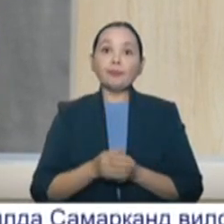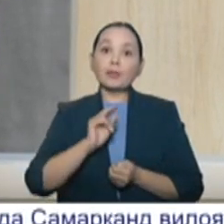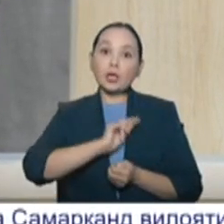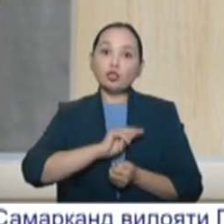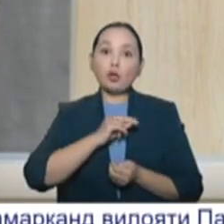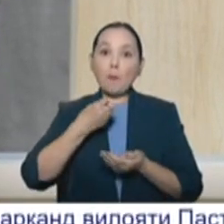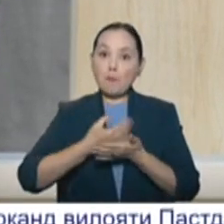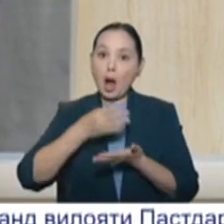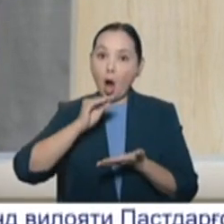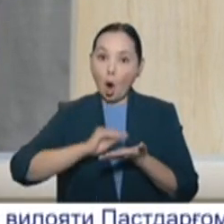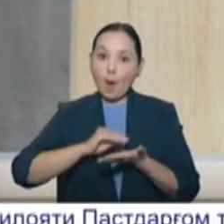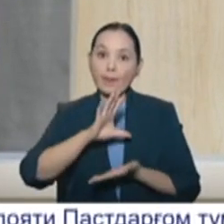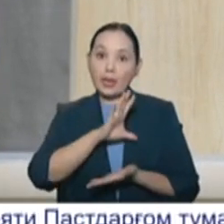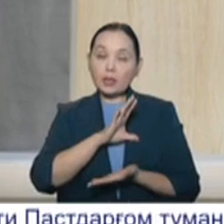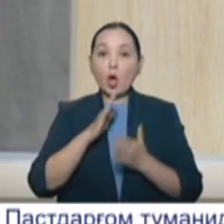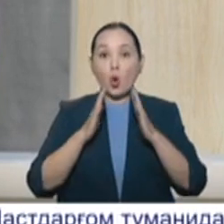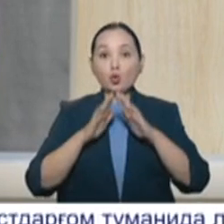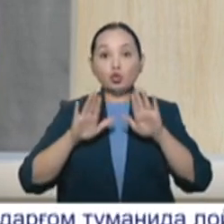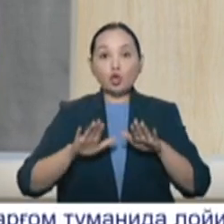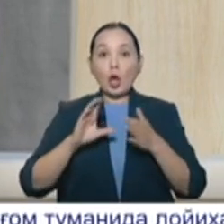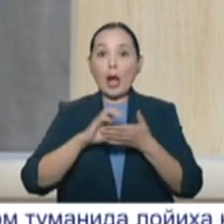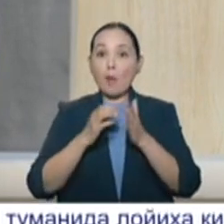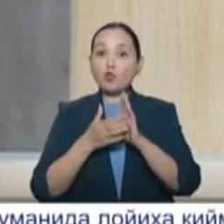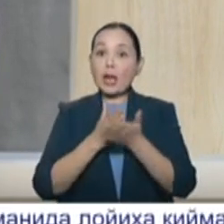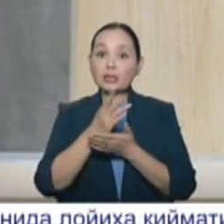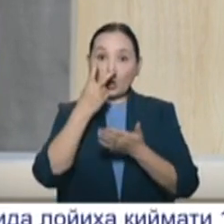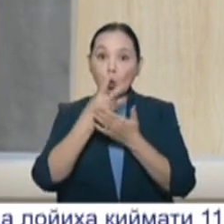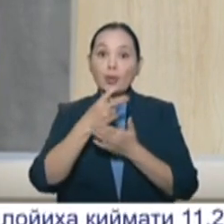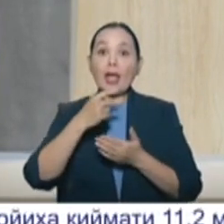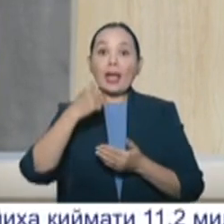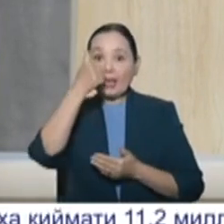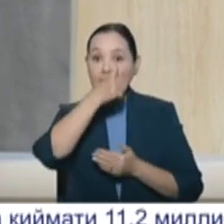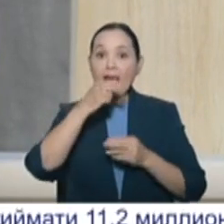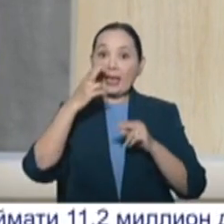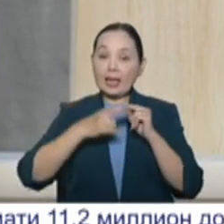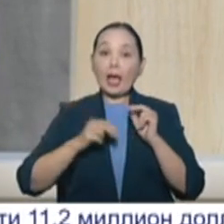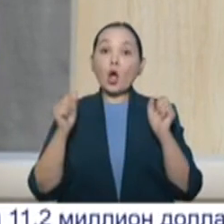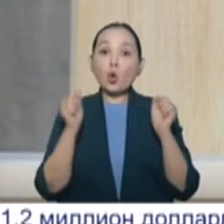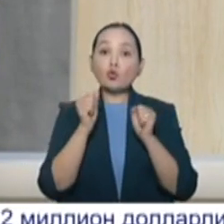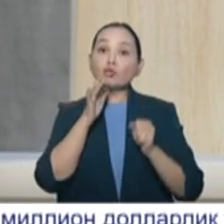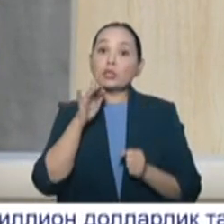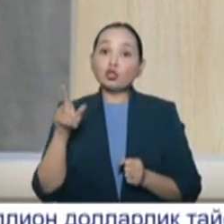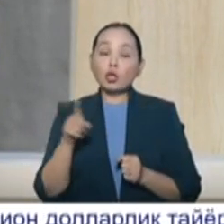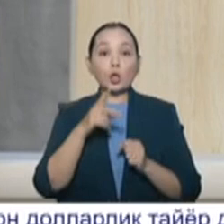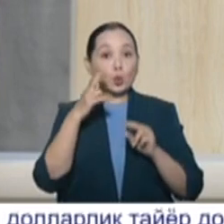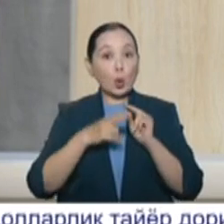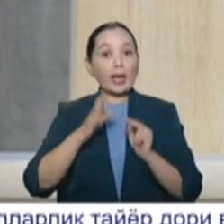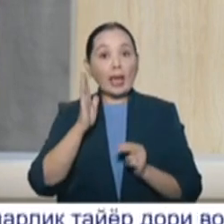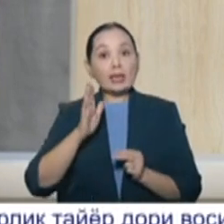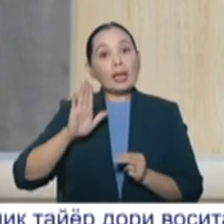Ishimizga baho bo'ldi. O'zi uy-joy kommunal xizmat ko'rsatish yillik yakuni kuz-qish tugagandan